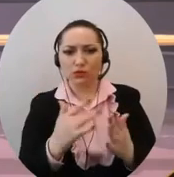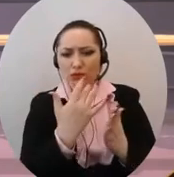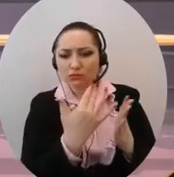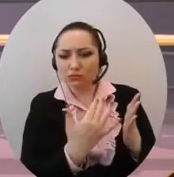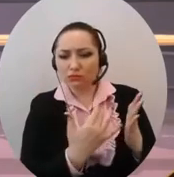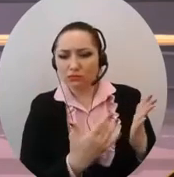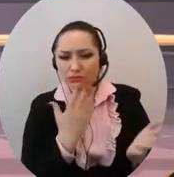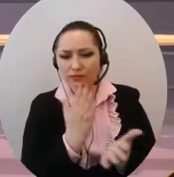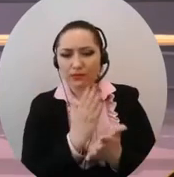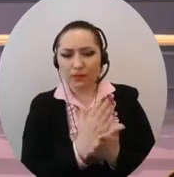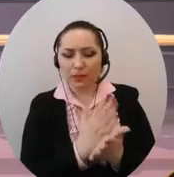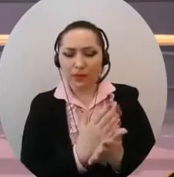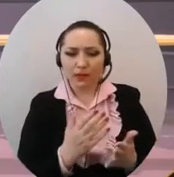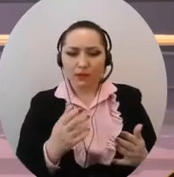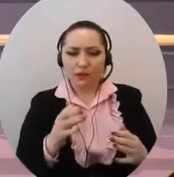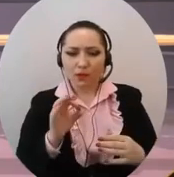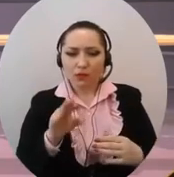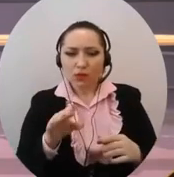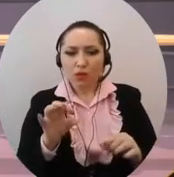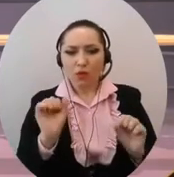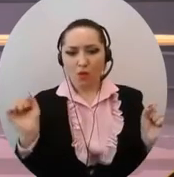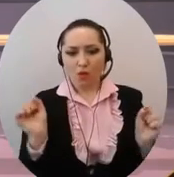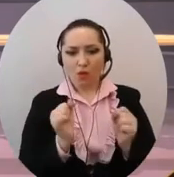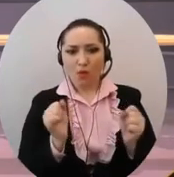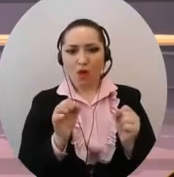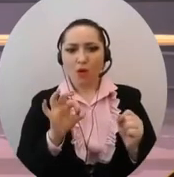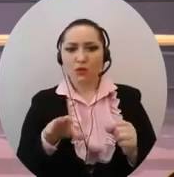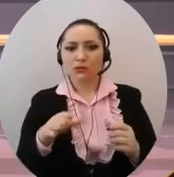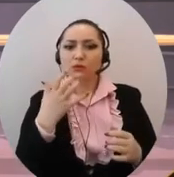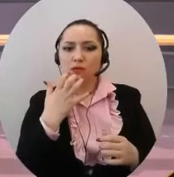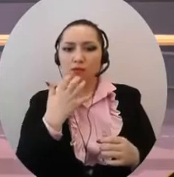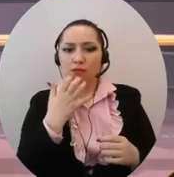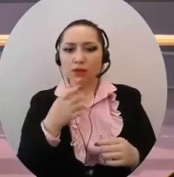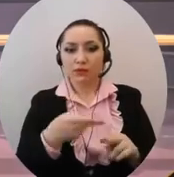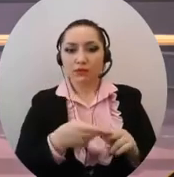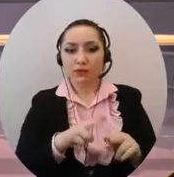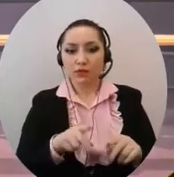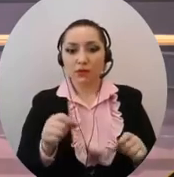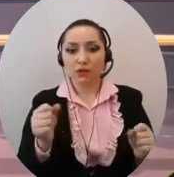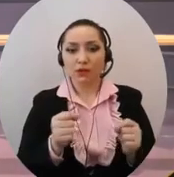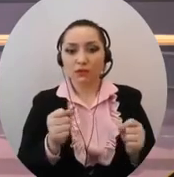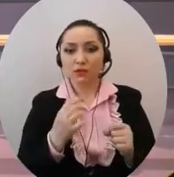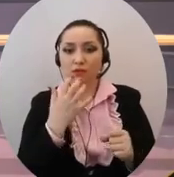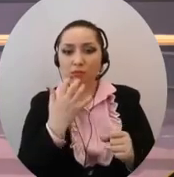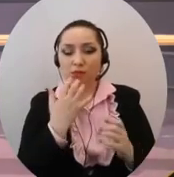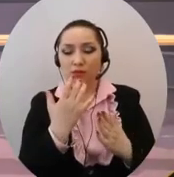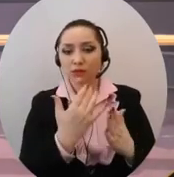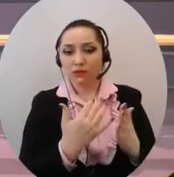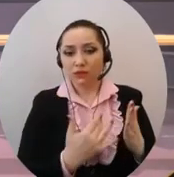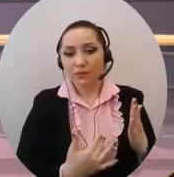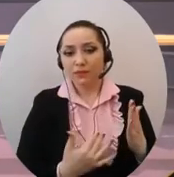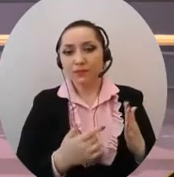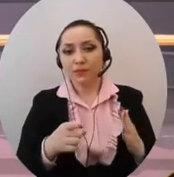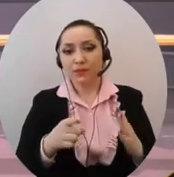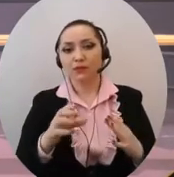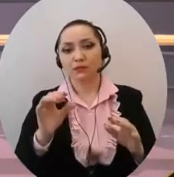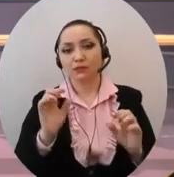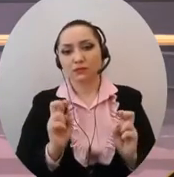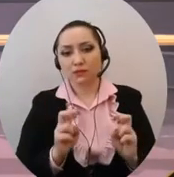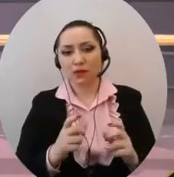от холода и от тепла. То есть это вот такие холодовые и тепловые рецепторы. То есть это осязание, это наши